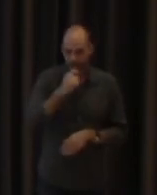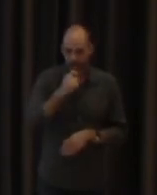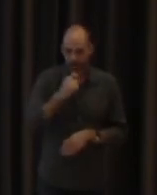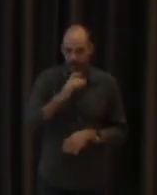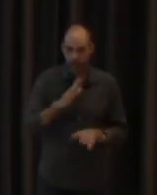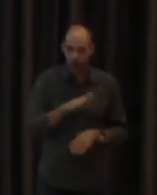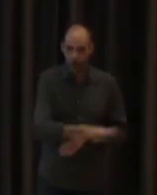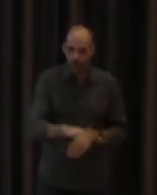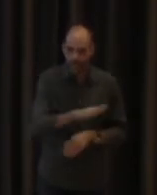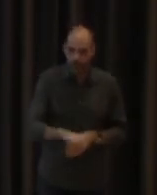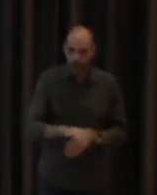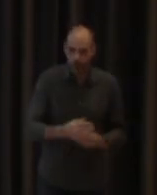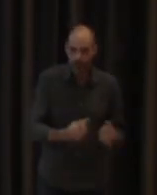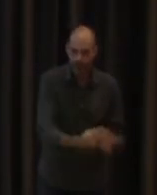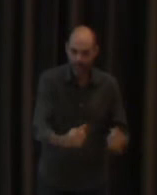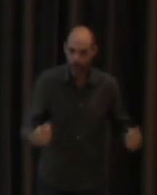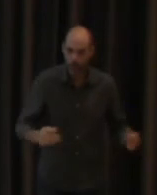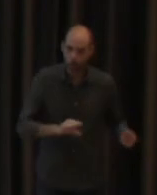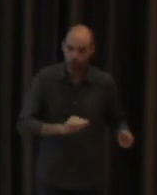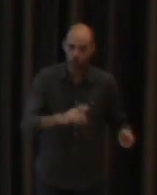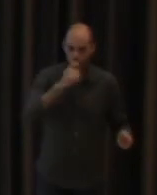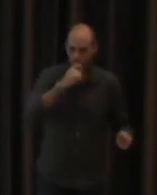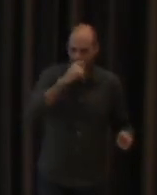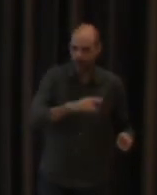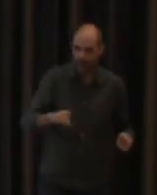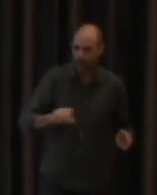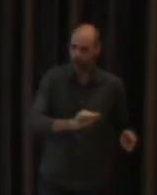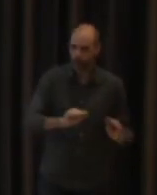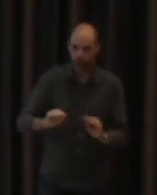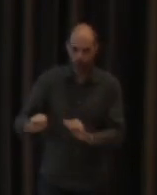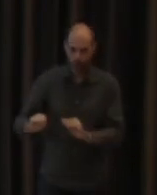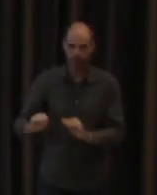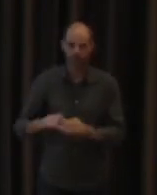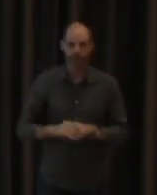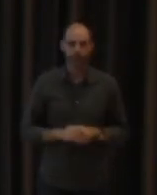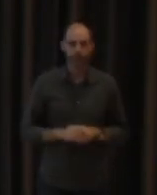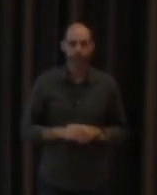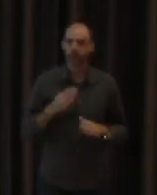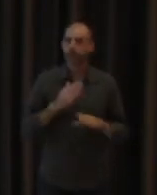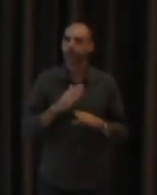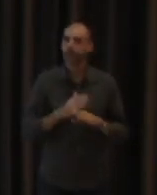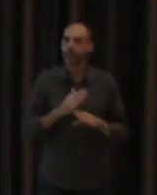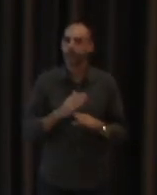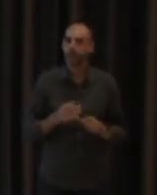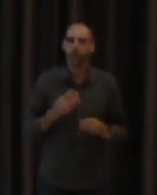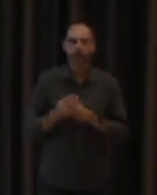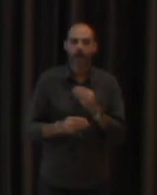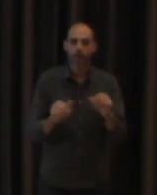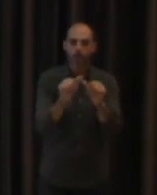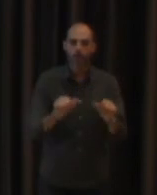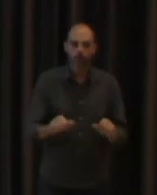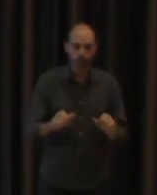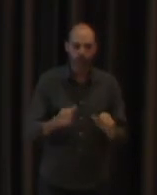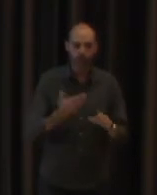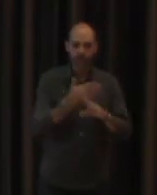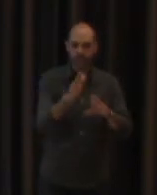tant, encara que portar ulleres o tenir la grip sigui un predicat que pot predicar d'una pluralitat, sempre haurà de fer-ho distributivament. Per tant, al